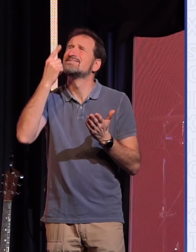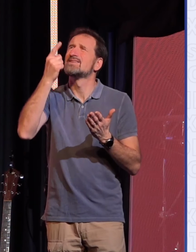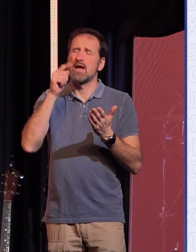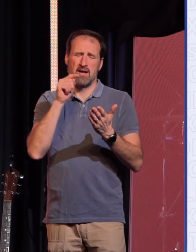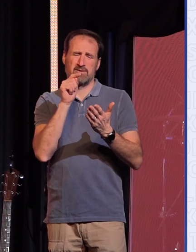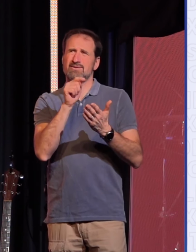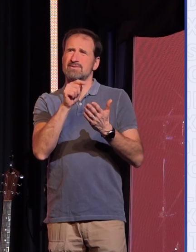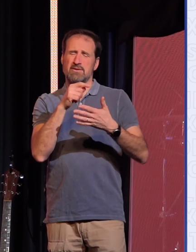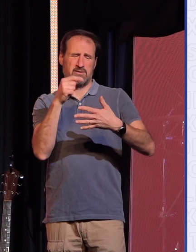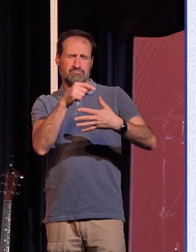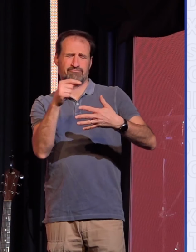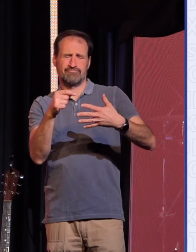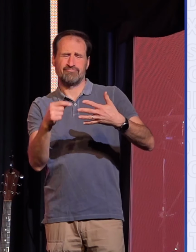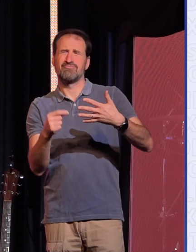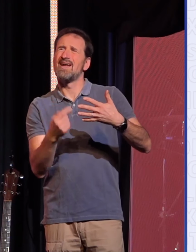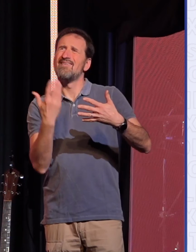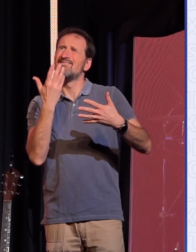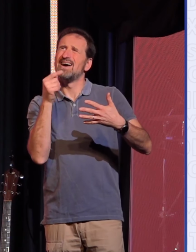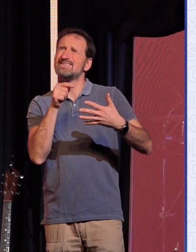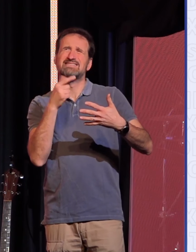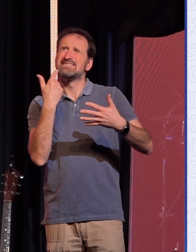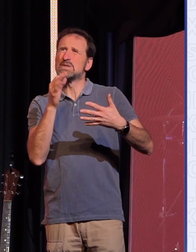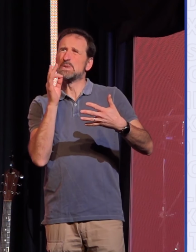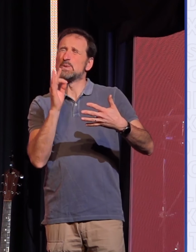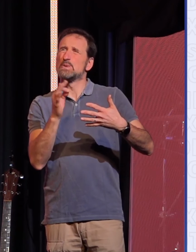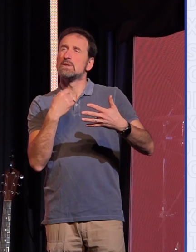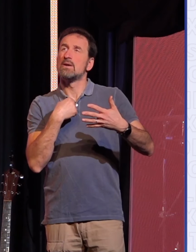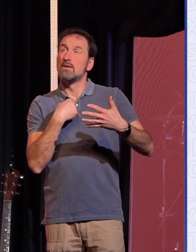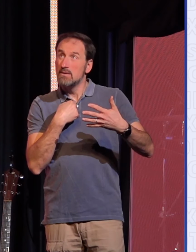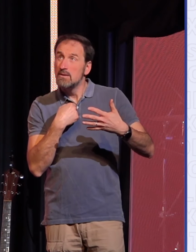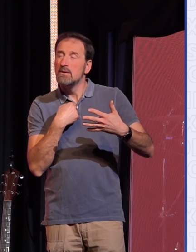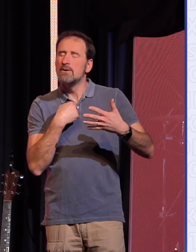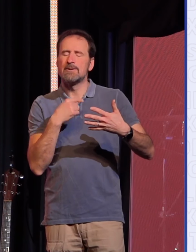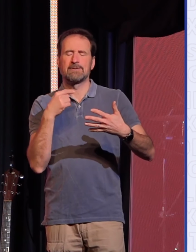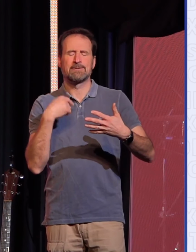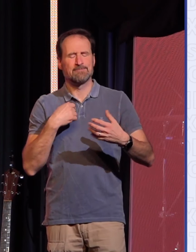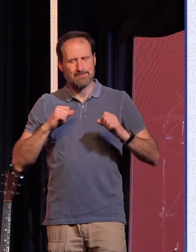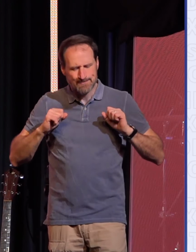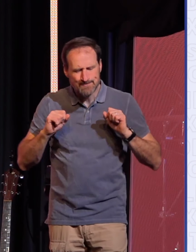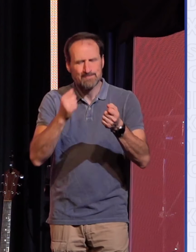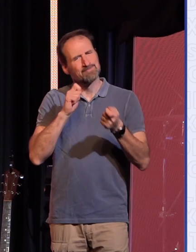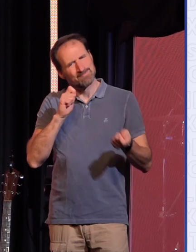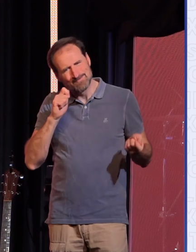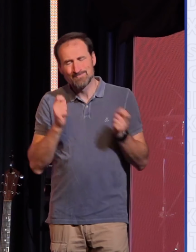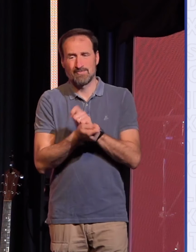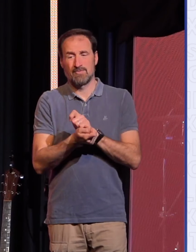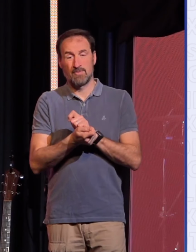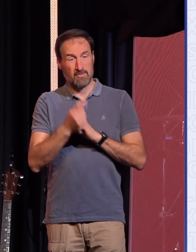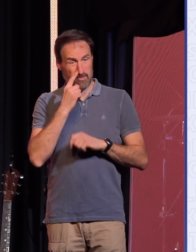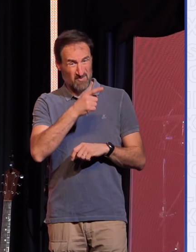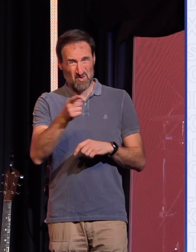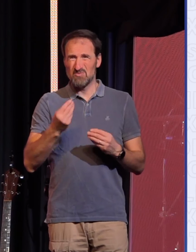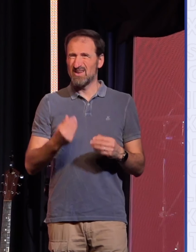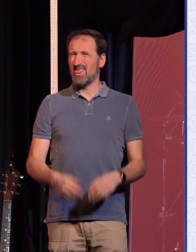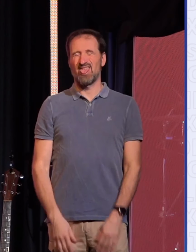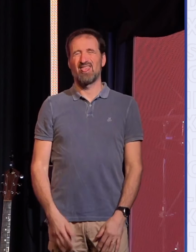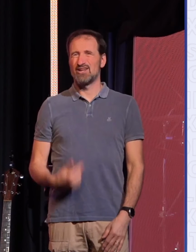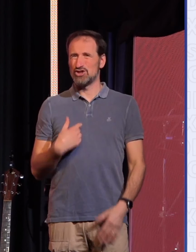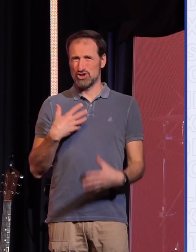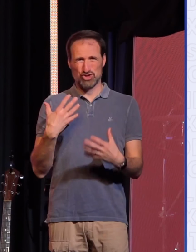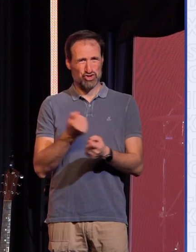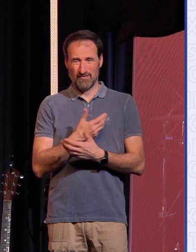einzubinden, sie umzusetzen. Und wenn du dabei Hilfe brauchst, dann wende dich gerne an uns als Kirche. Wir haben